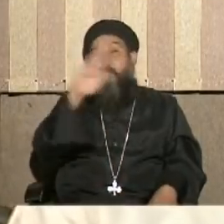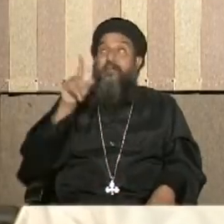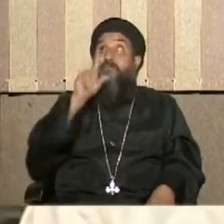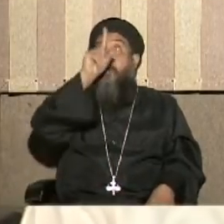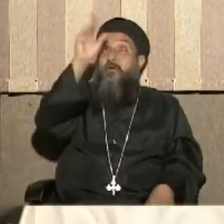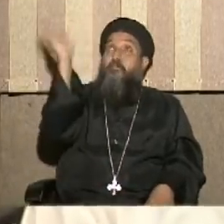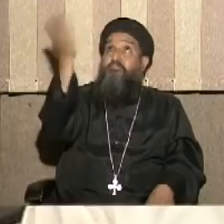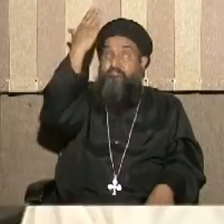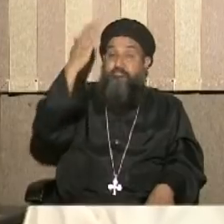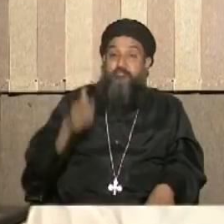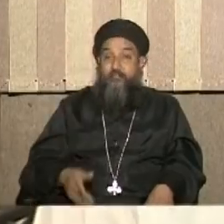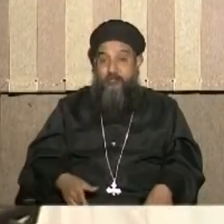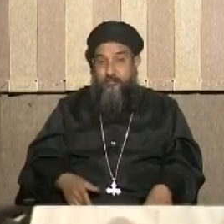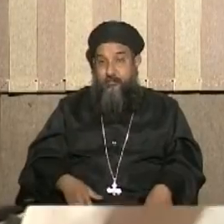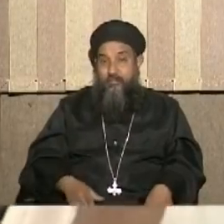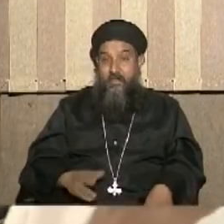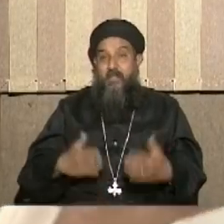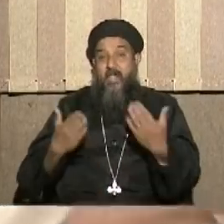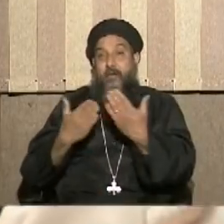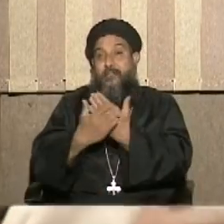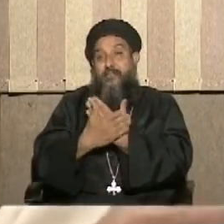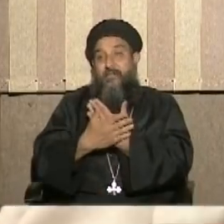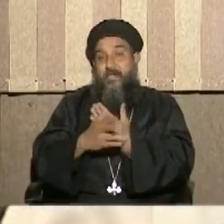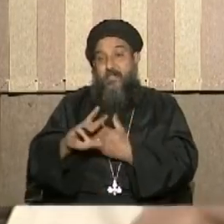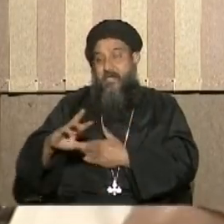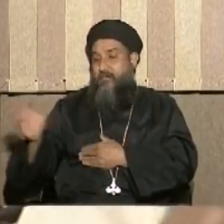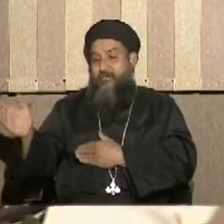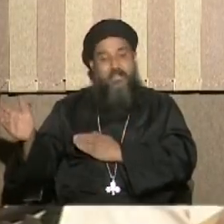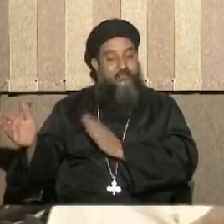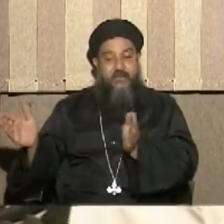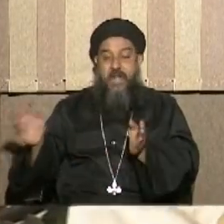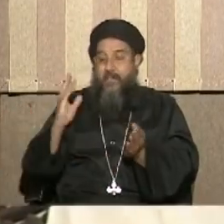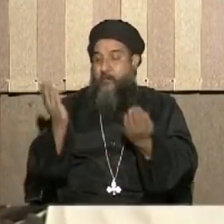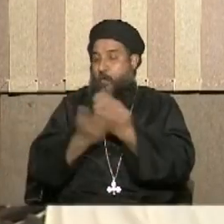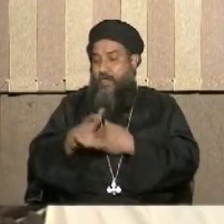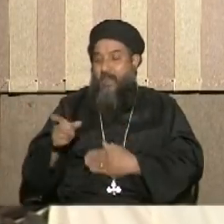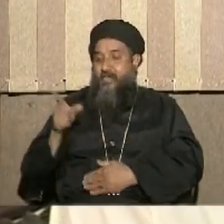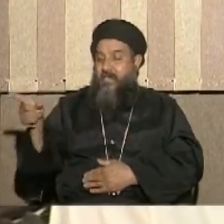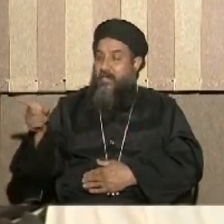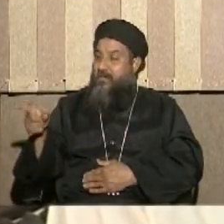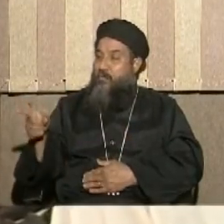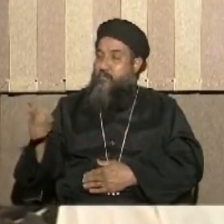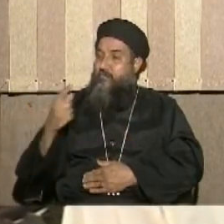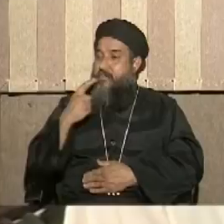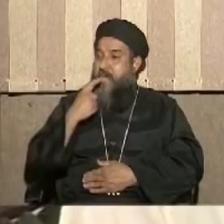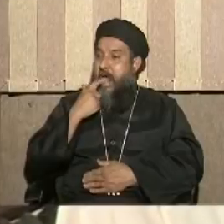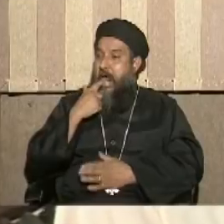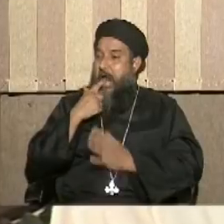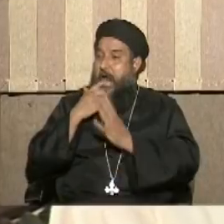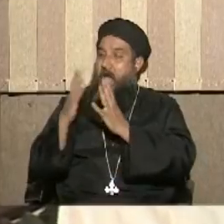أيوة، وهو ده الفرق ما بيننا وبينكم المسيحيين.